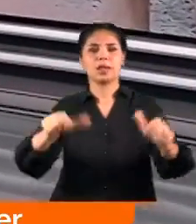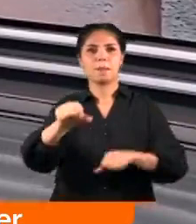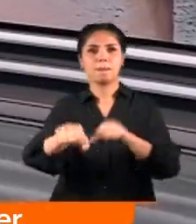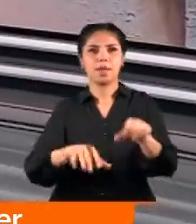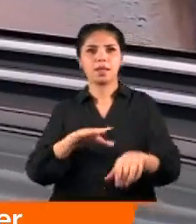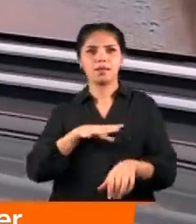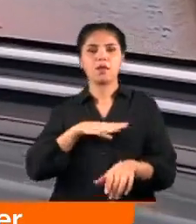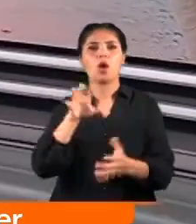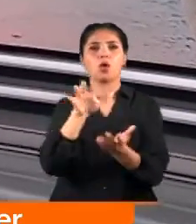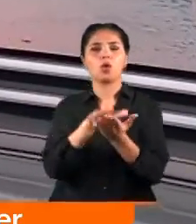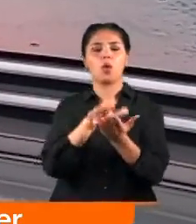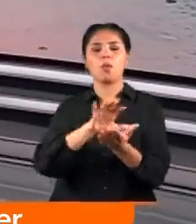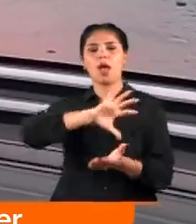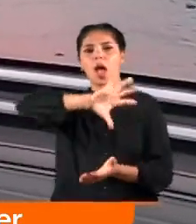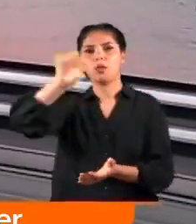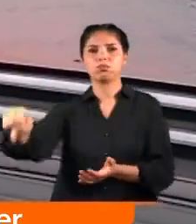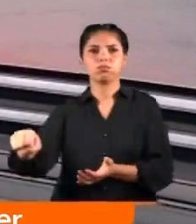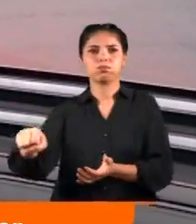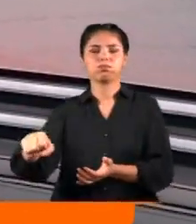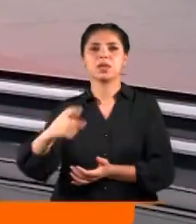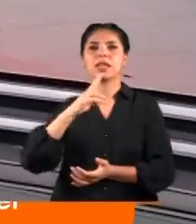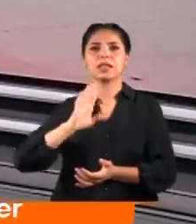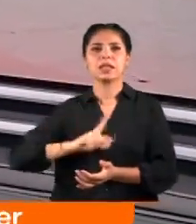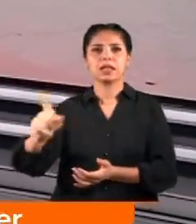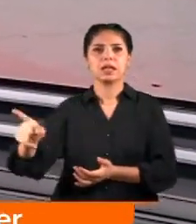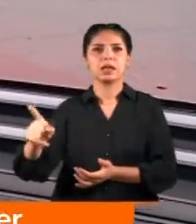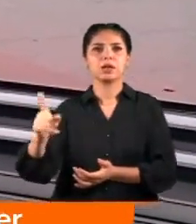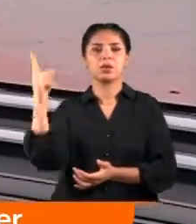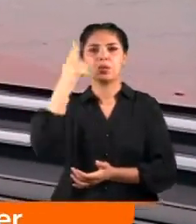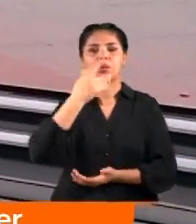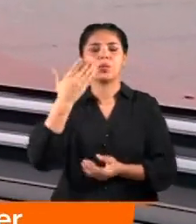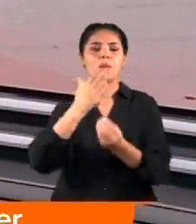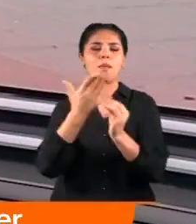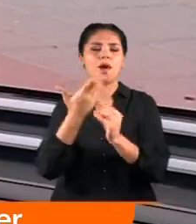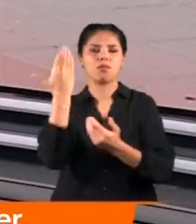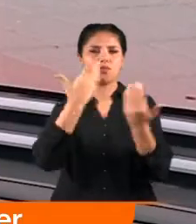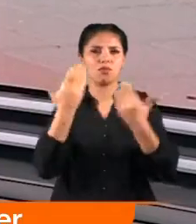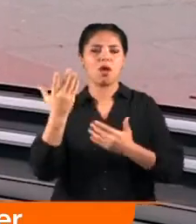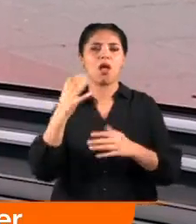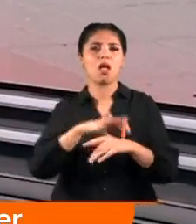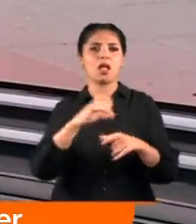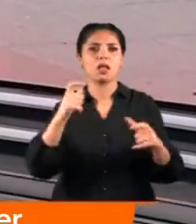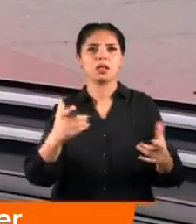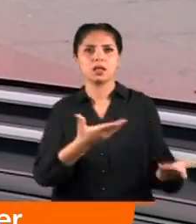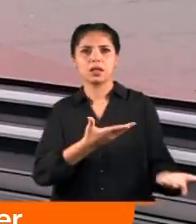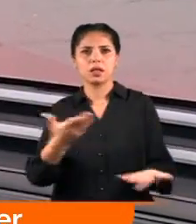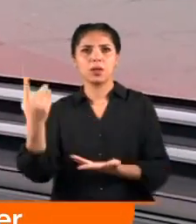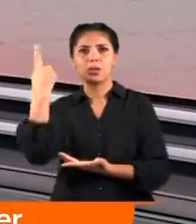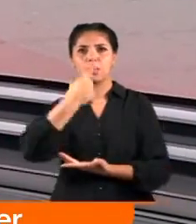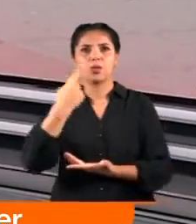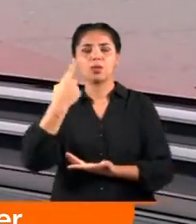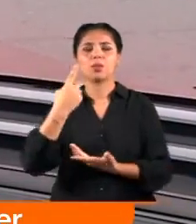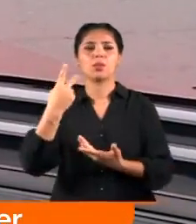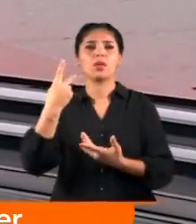binerken başıboş bir köpeğin saldırısına uğradı. Küçük kızın ne yazık ki yüzü parçalandı ve hastanelik oldu. Yaralanan İkra'nın yüzünde